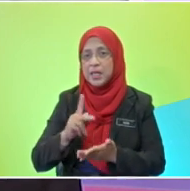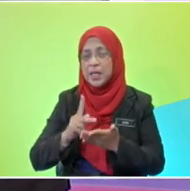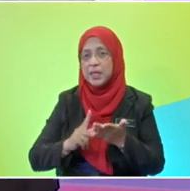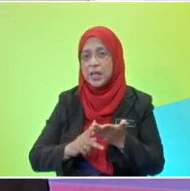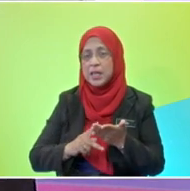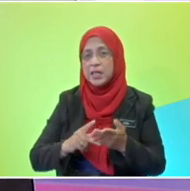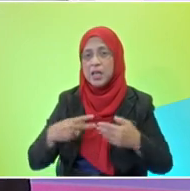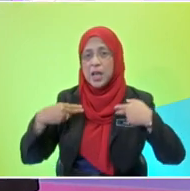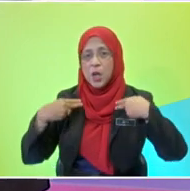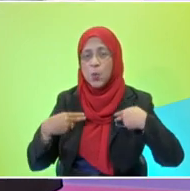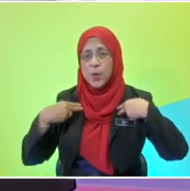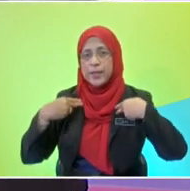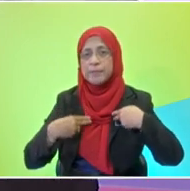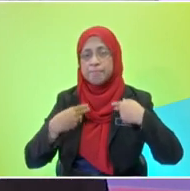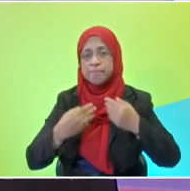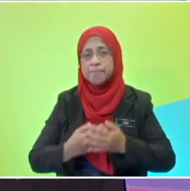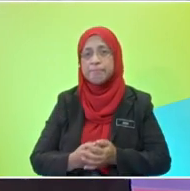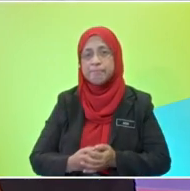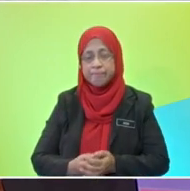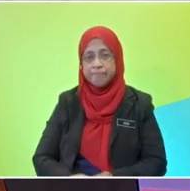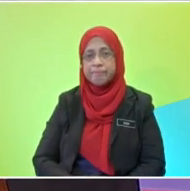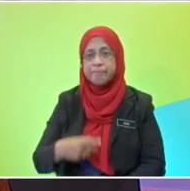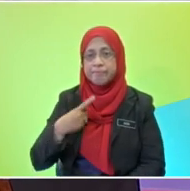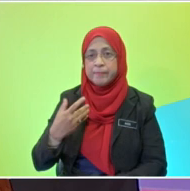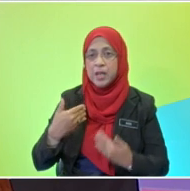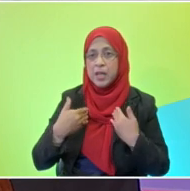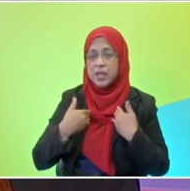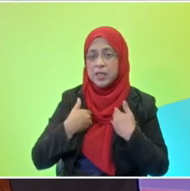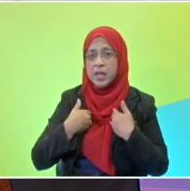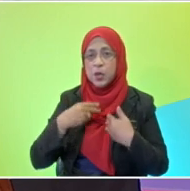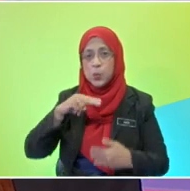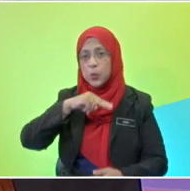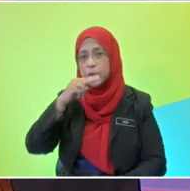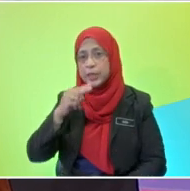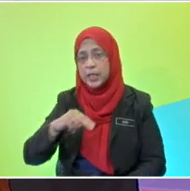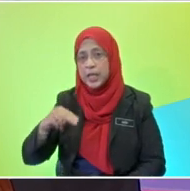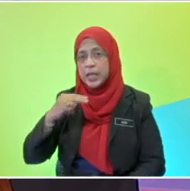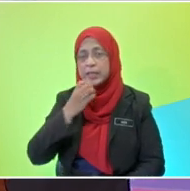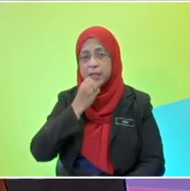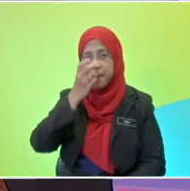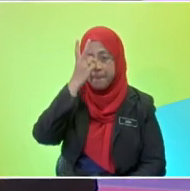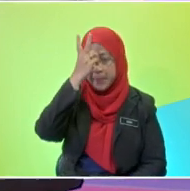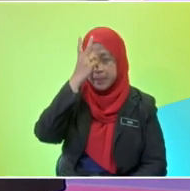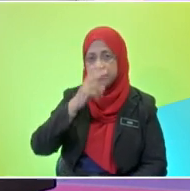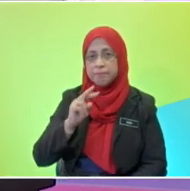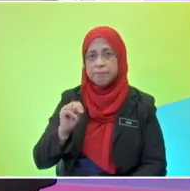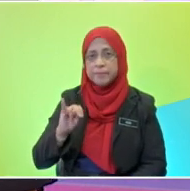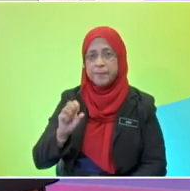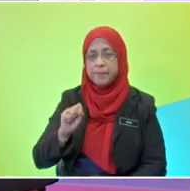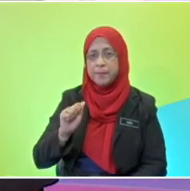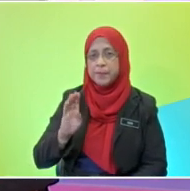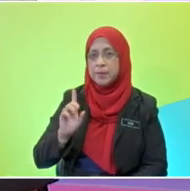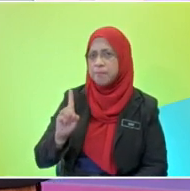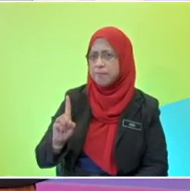lembu dan kerbau kita ada unta kita ada unta Oke kita tengok Oke misal yang pertama